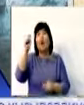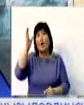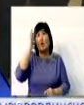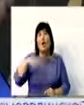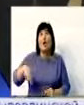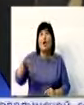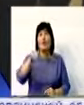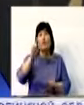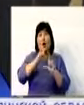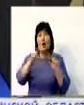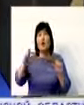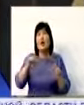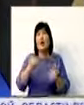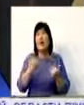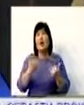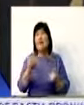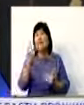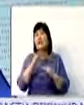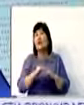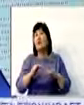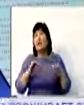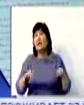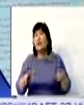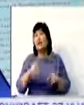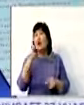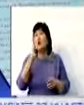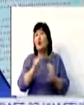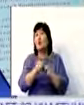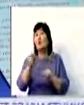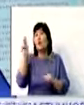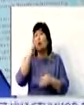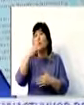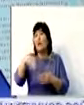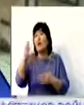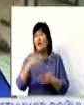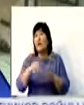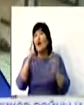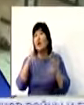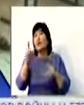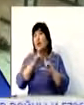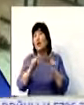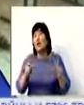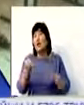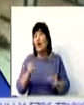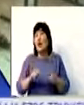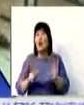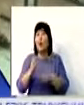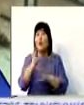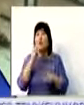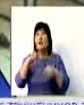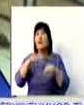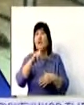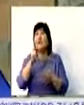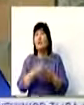регионе дошкольники полностью обеспечены детскими садами. Нет трехсменного обучения, ликвидированы аварийные школы. На очереди решение вопроса